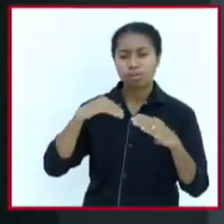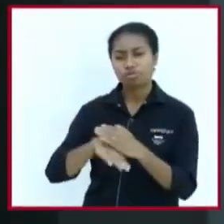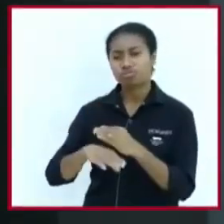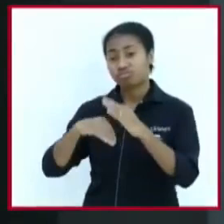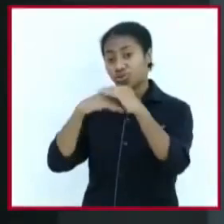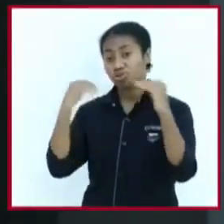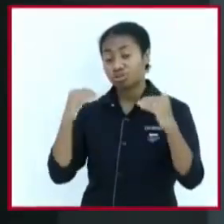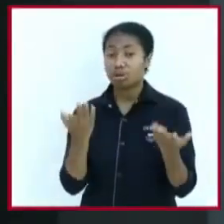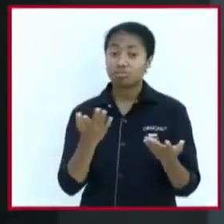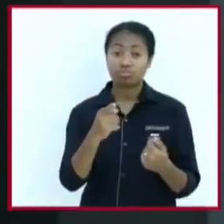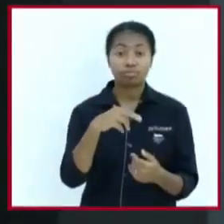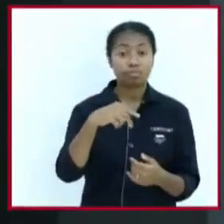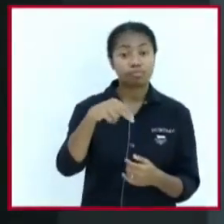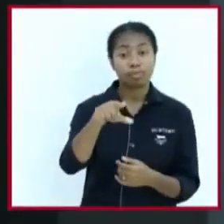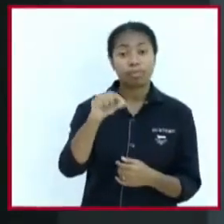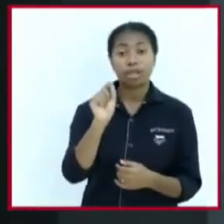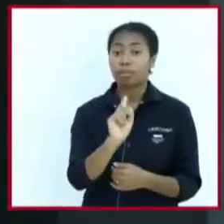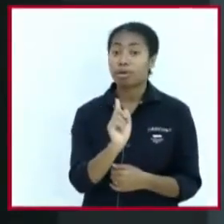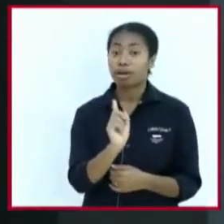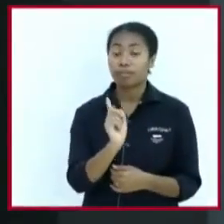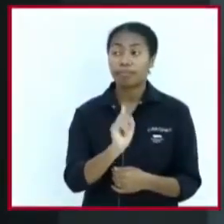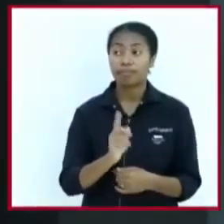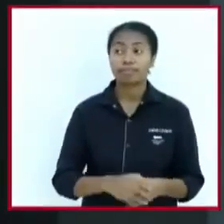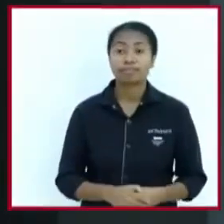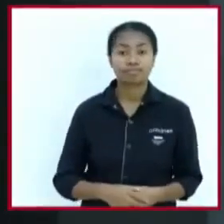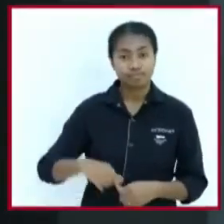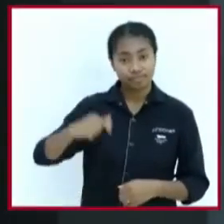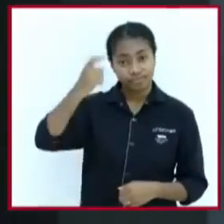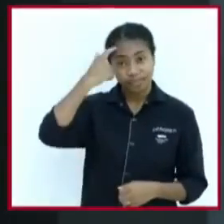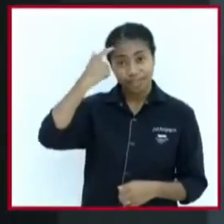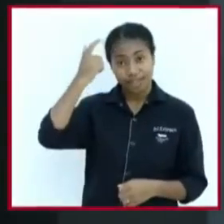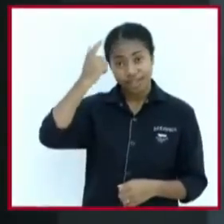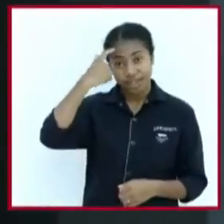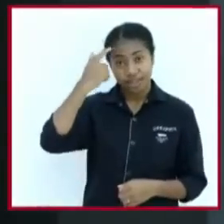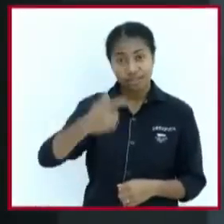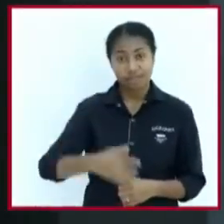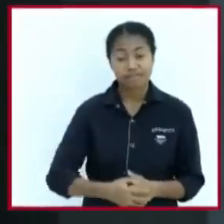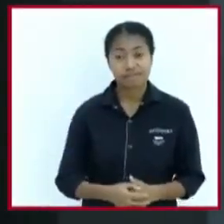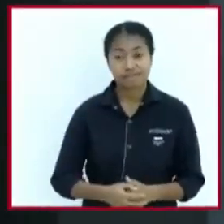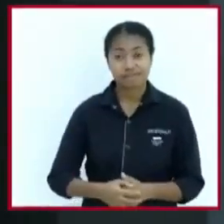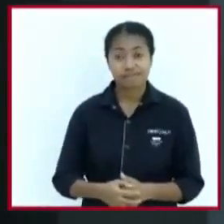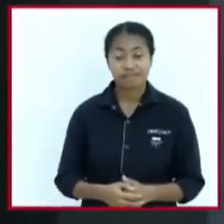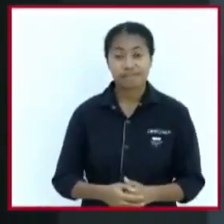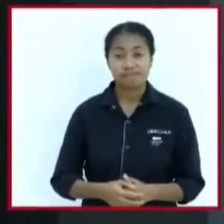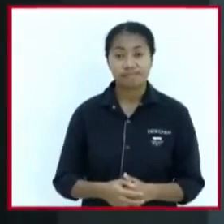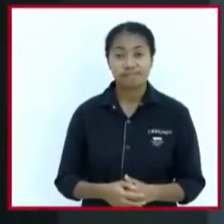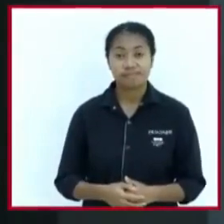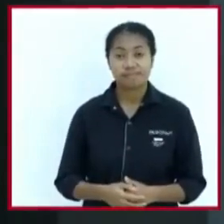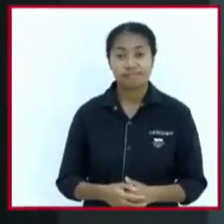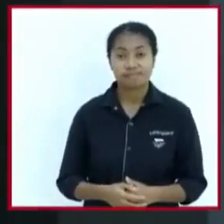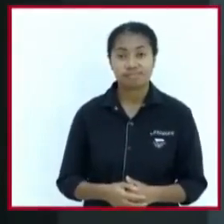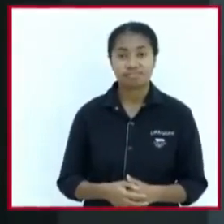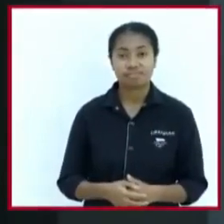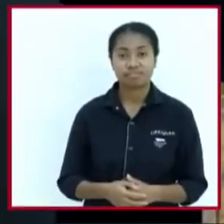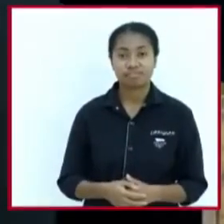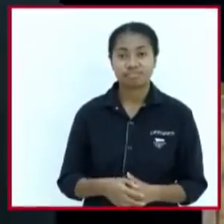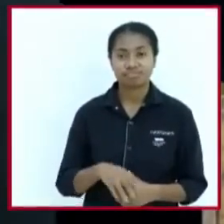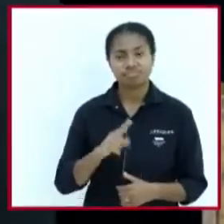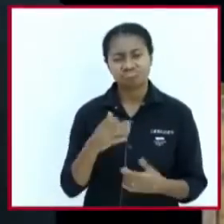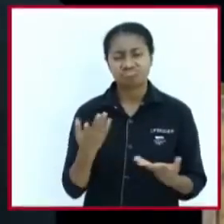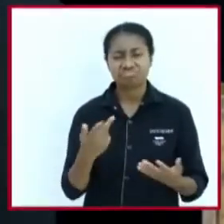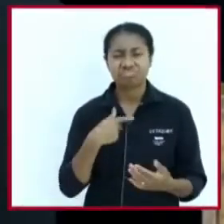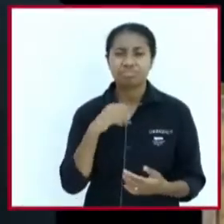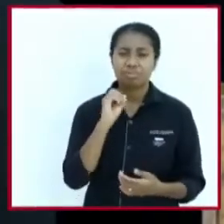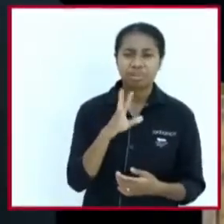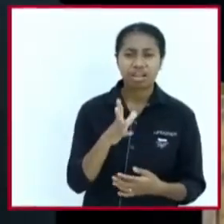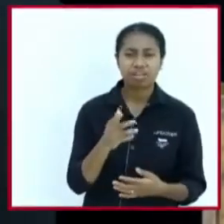Hai lebih hebat mata Hai mikir kweh kira-kira begitu itulah saya bilang